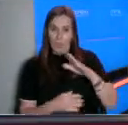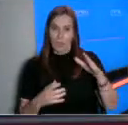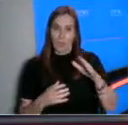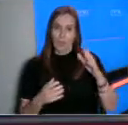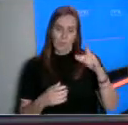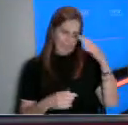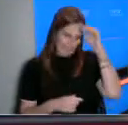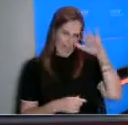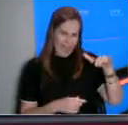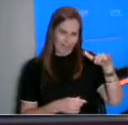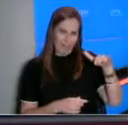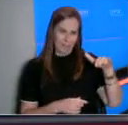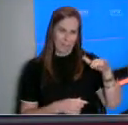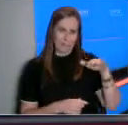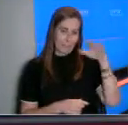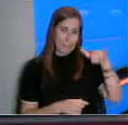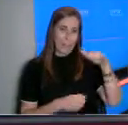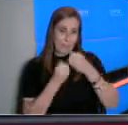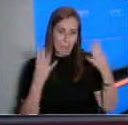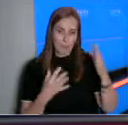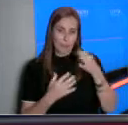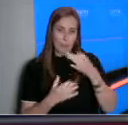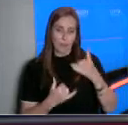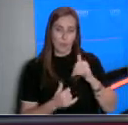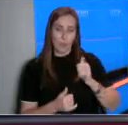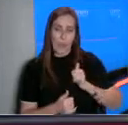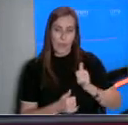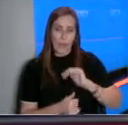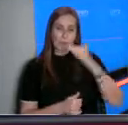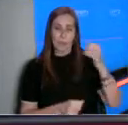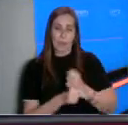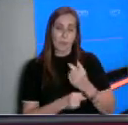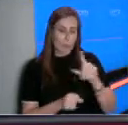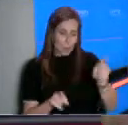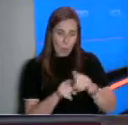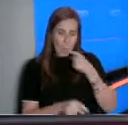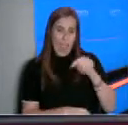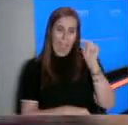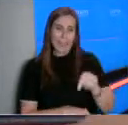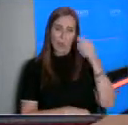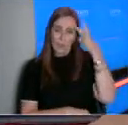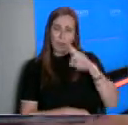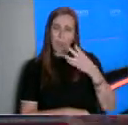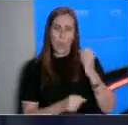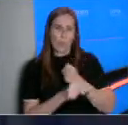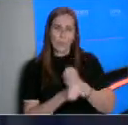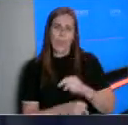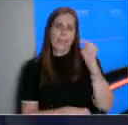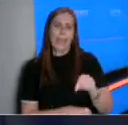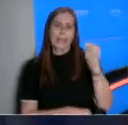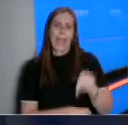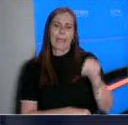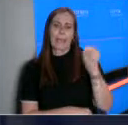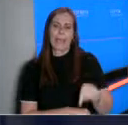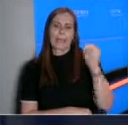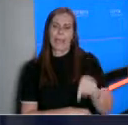שלו, חבר'ה אחד לפני, הוא היה מהמם, עכשיו הוא בגבעתי, בסדר? הוא עשה כמה, פול, כמו שאמרת, הוא לא הבין מה הוא עושה בכלל. אנטר,